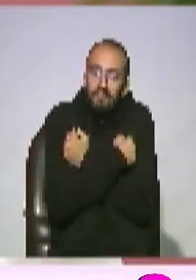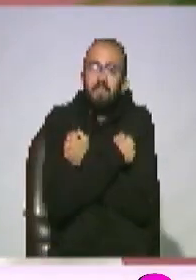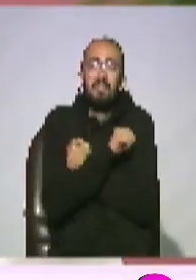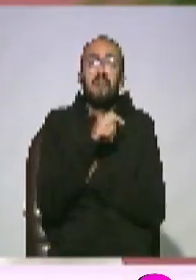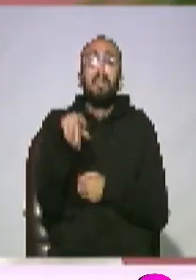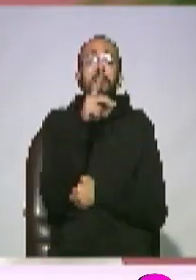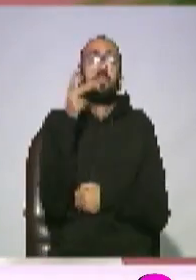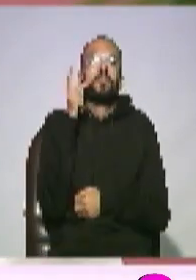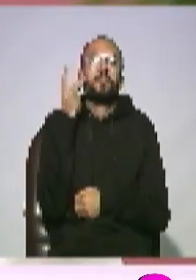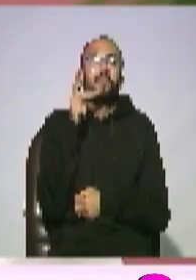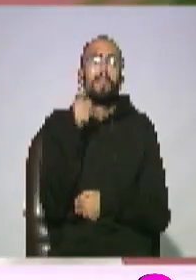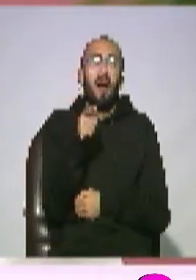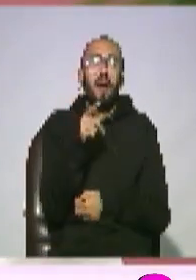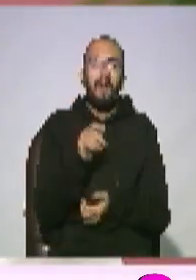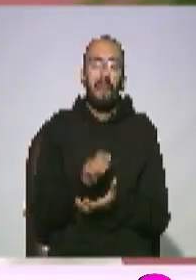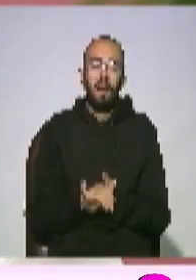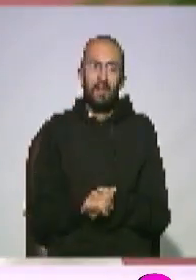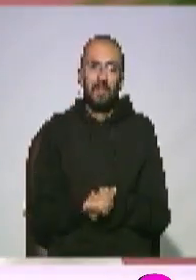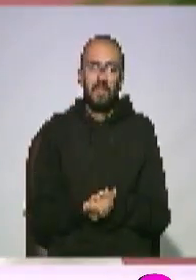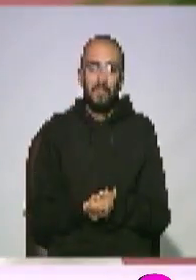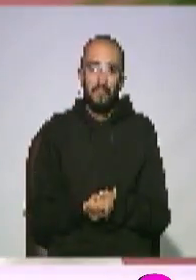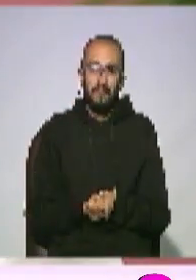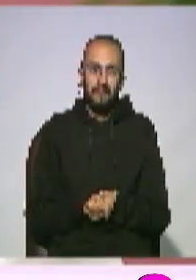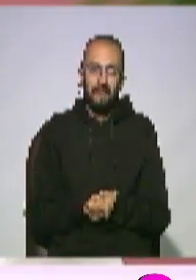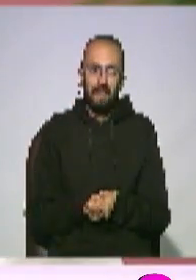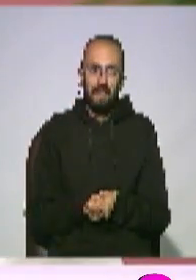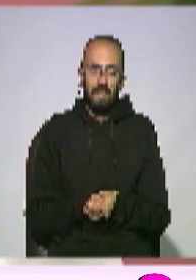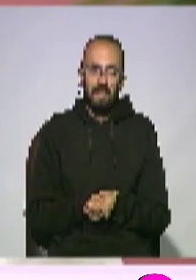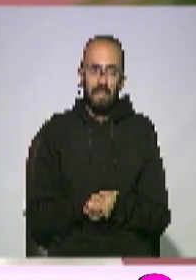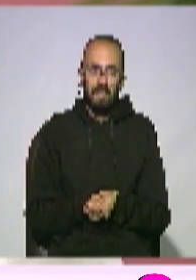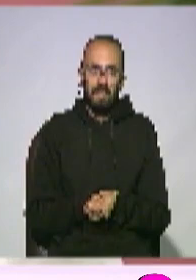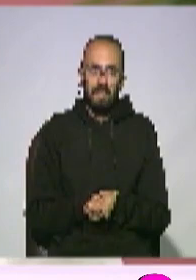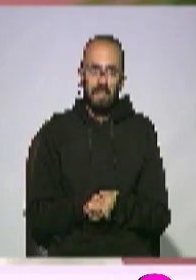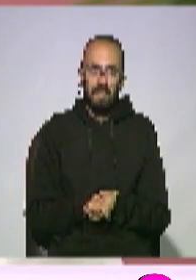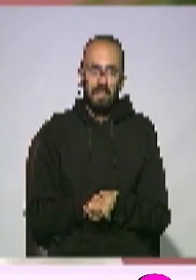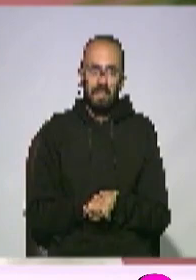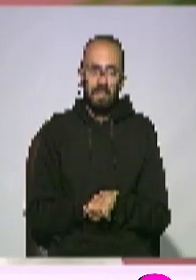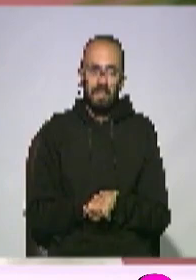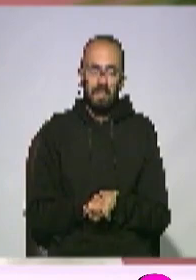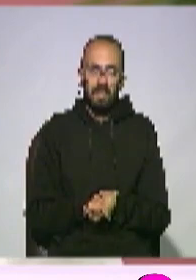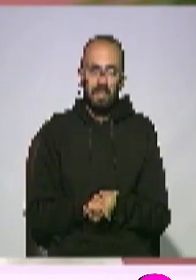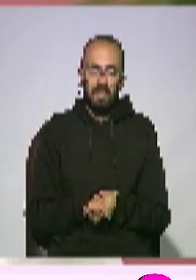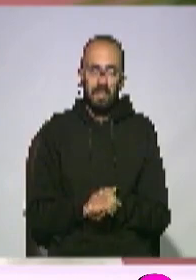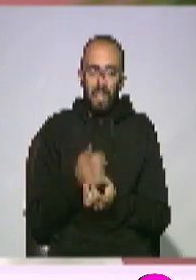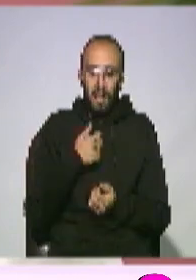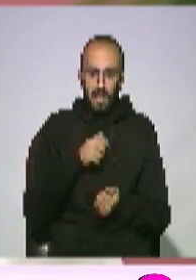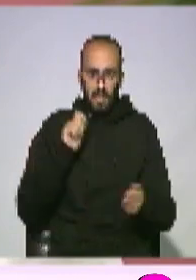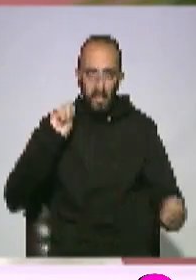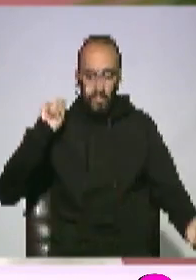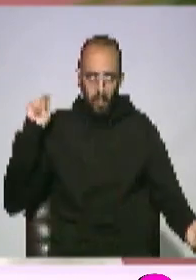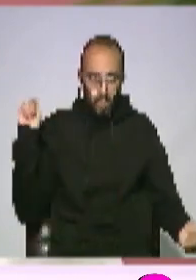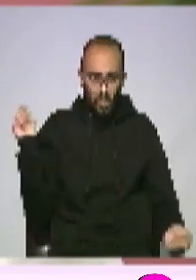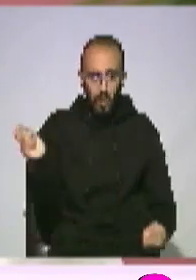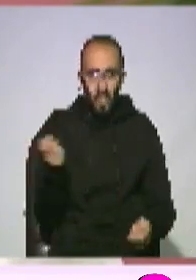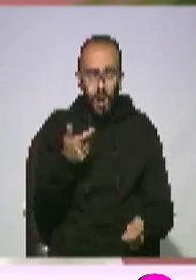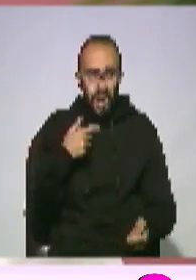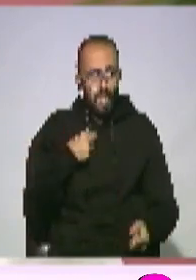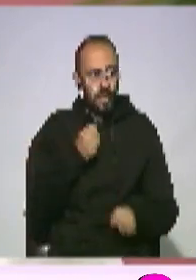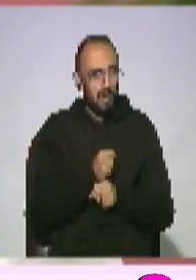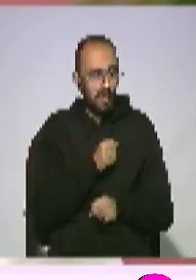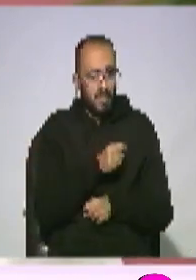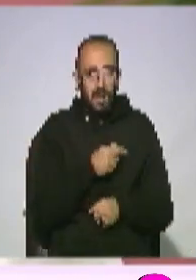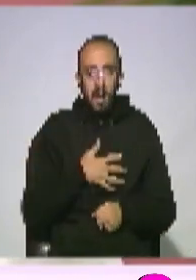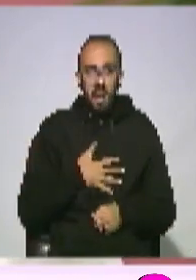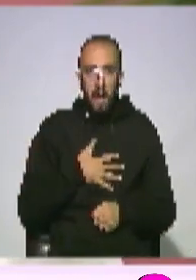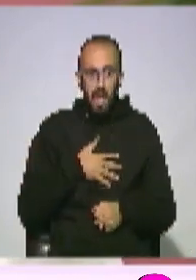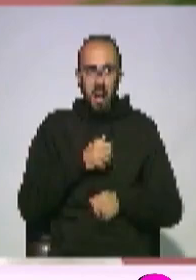فيه كثيرين، الجري يعني مش الجري، يعني تقريبا ان يبقى بسرعه 200%، ان هو ايه اللهس